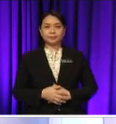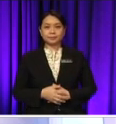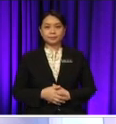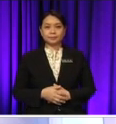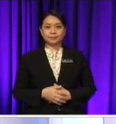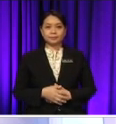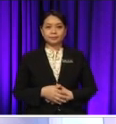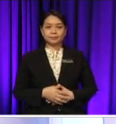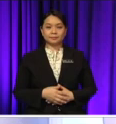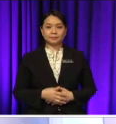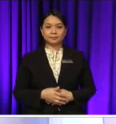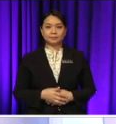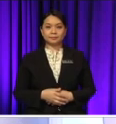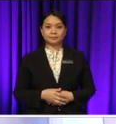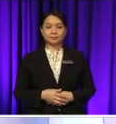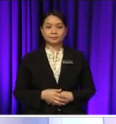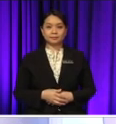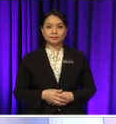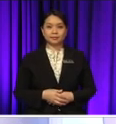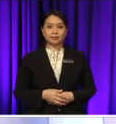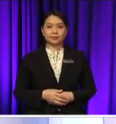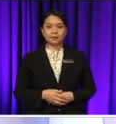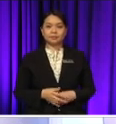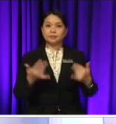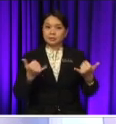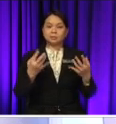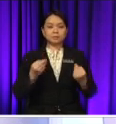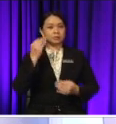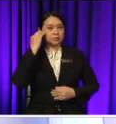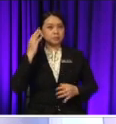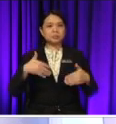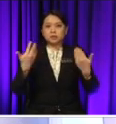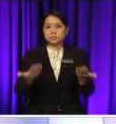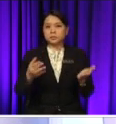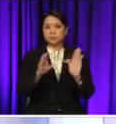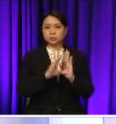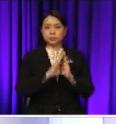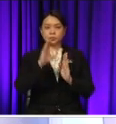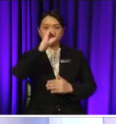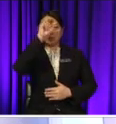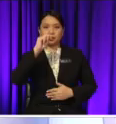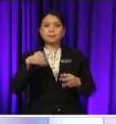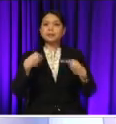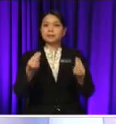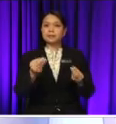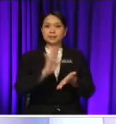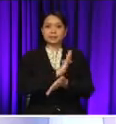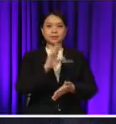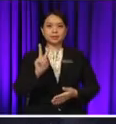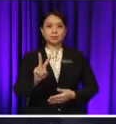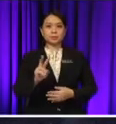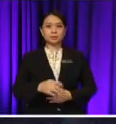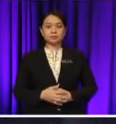untuk perkusian sekarang bagaimana contoh soal Lan bagi soal Lan kertas 2 Boleh saya Tunjukkan